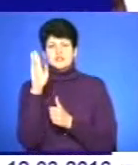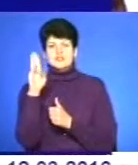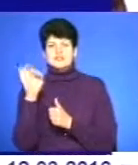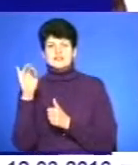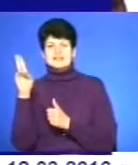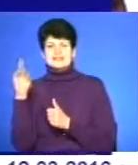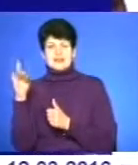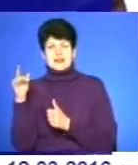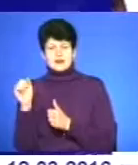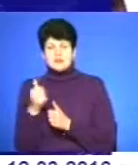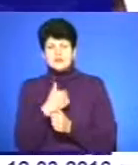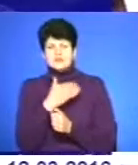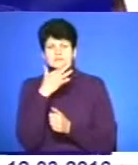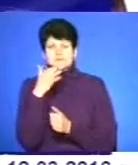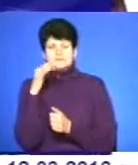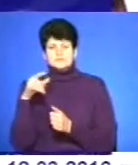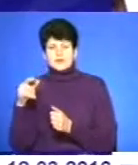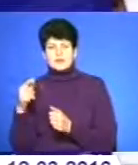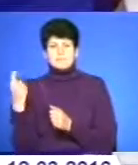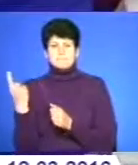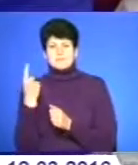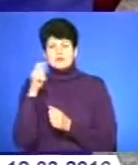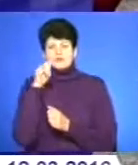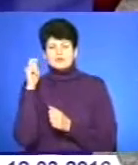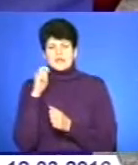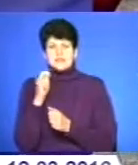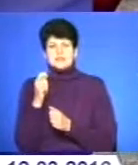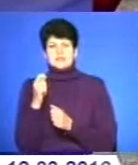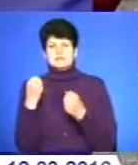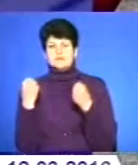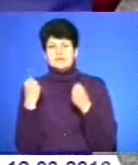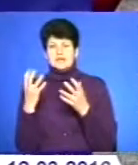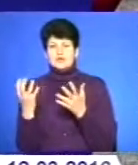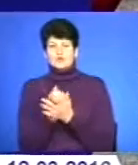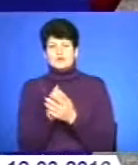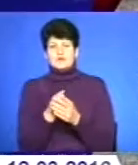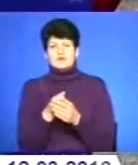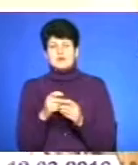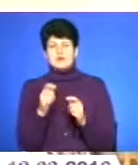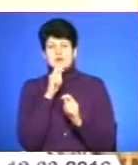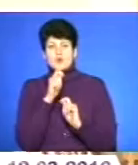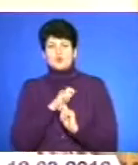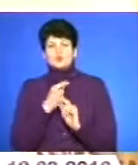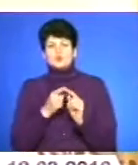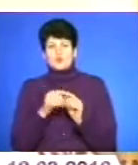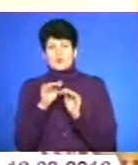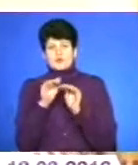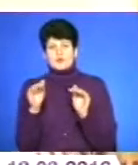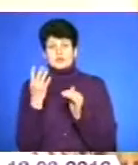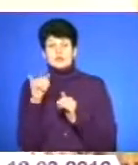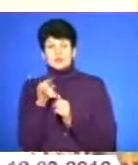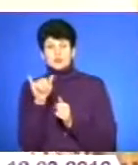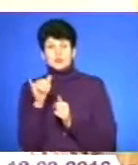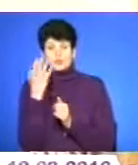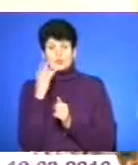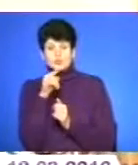культуристів. Олег Кривий – перший український бодібілдер, який отримав нагороду такого рівня. Ти коли туди потрапляєш, ти